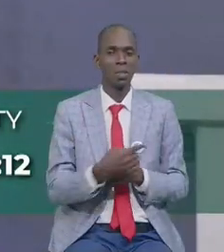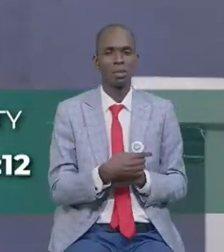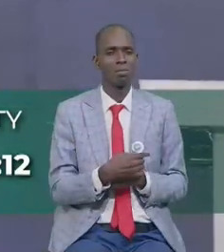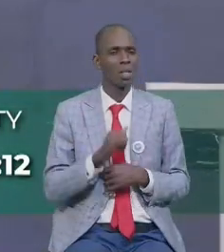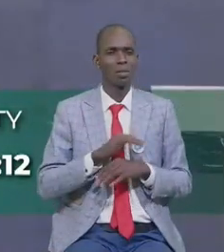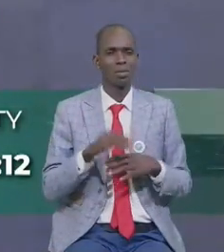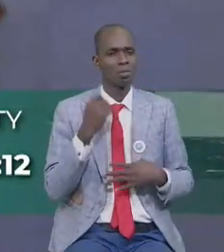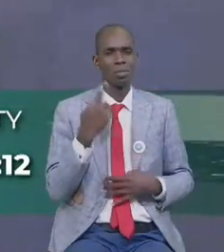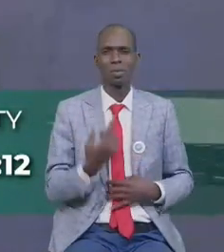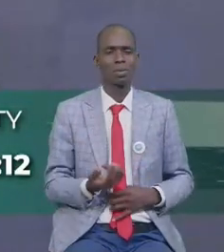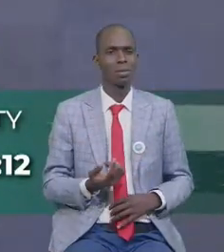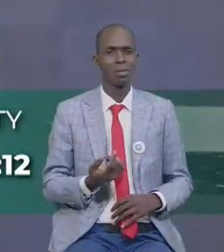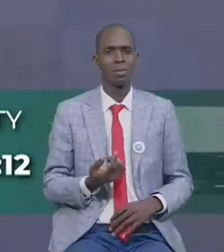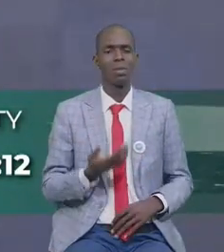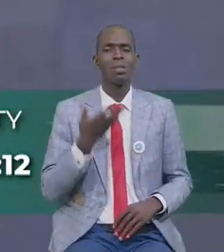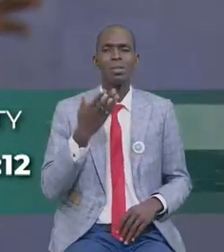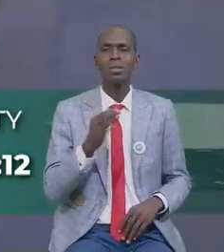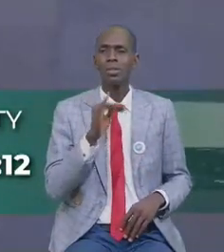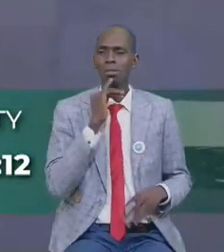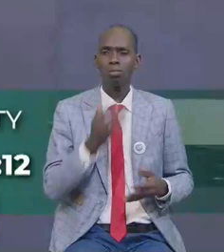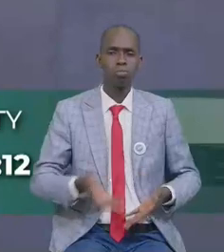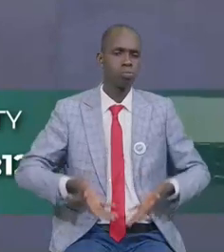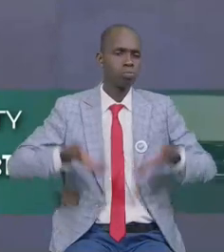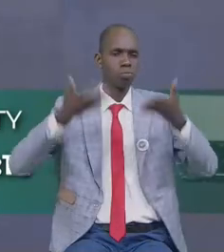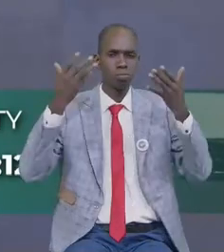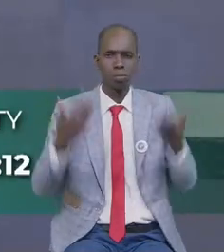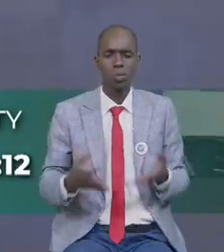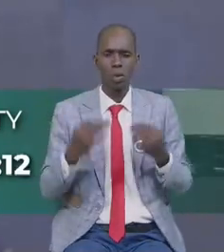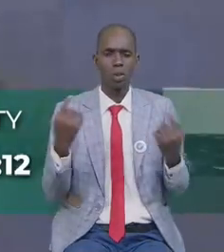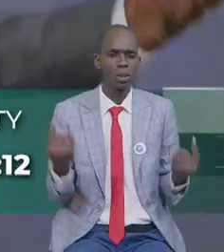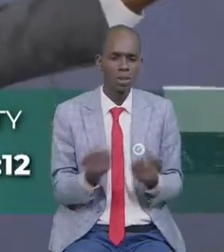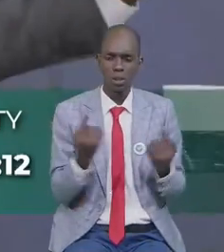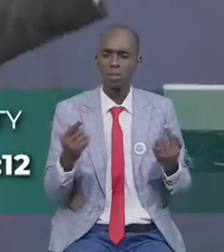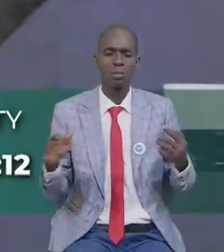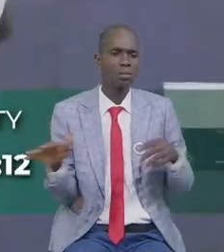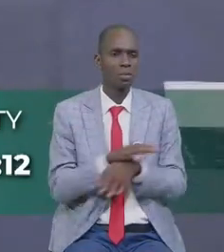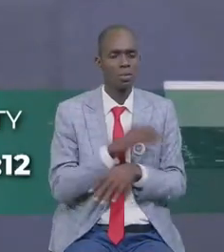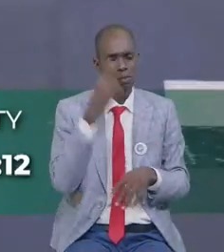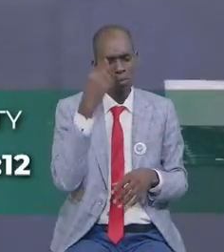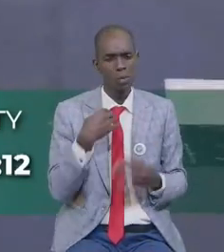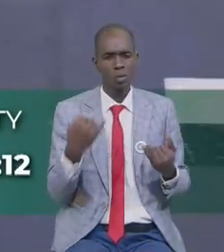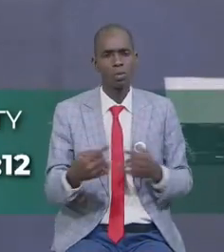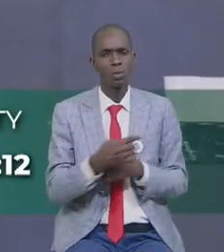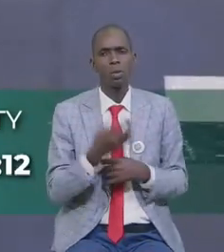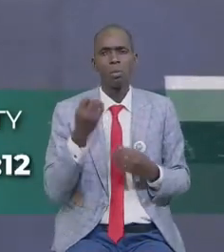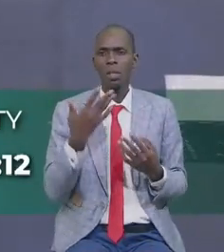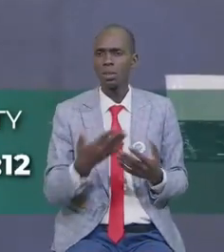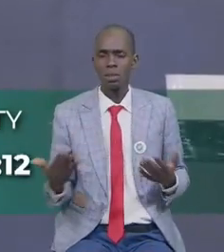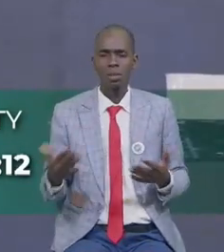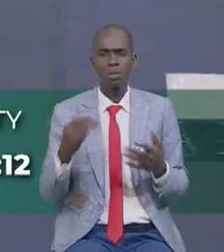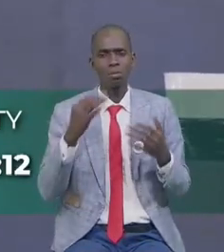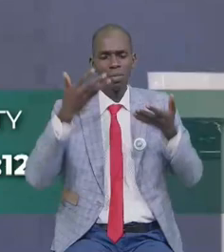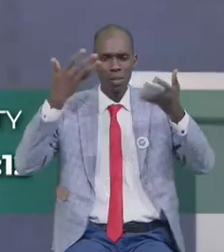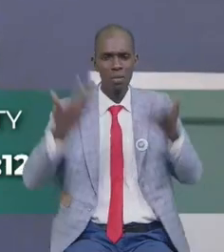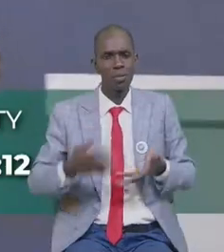pas. Il y a un fardeau de choses emmagasinées aujourd'hui. Beaucoup de choses